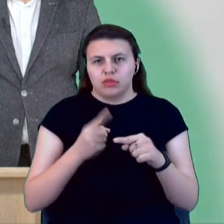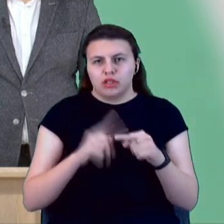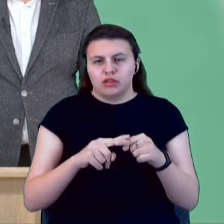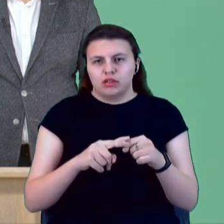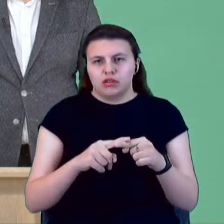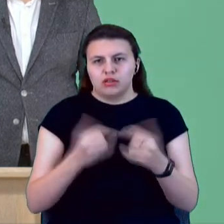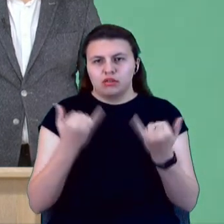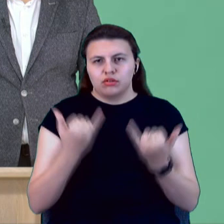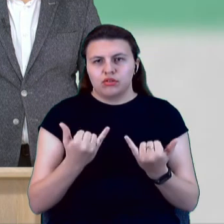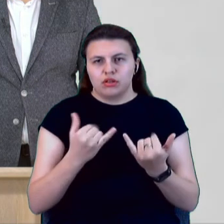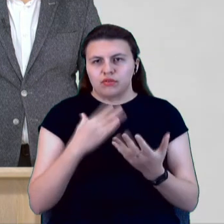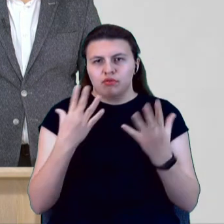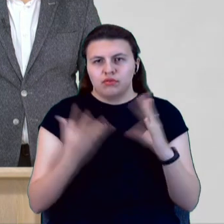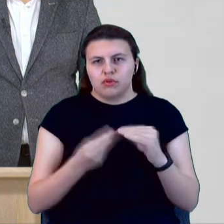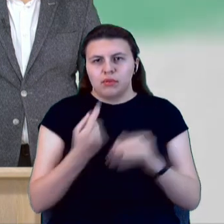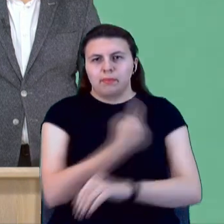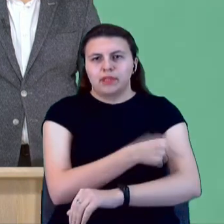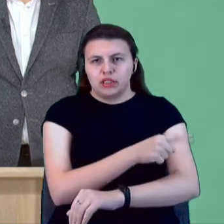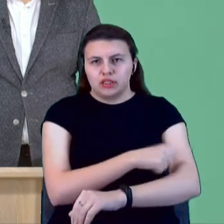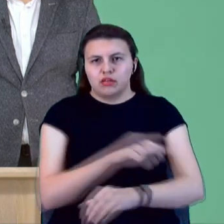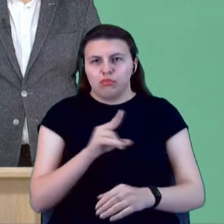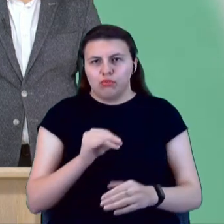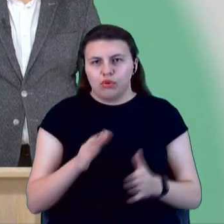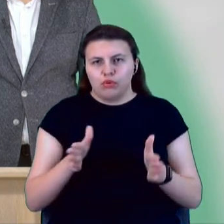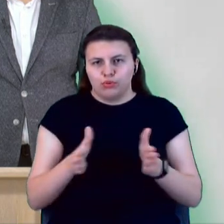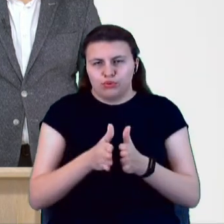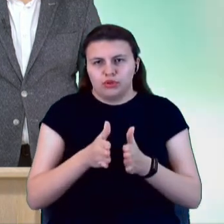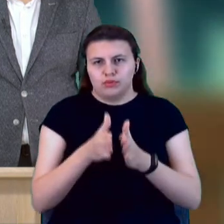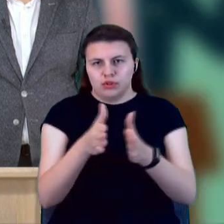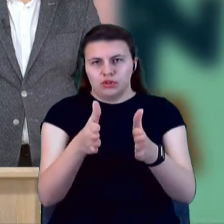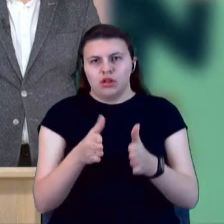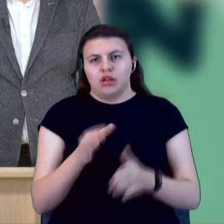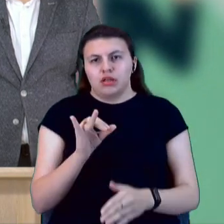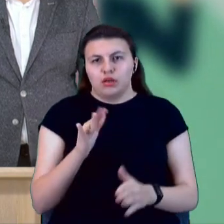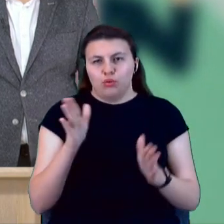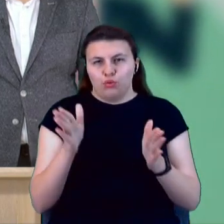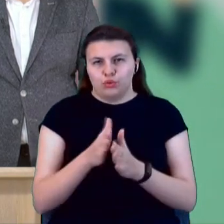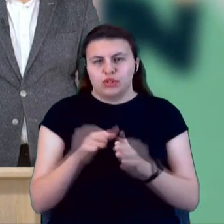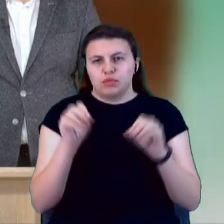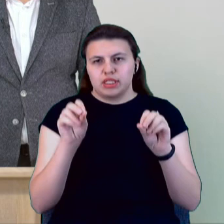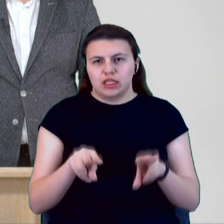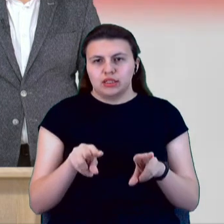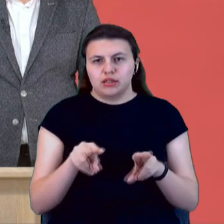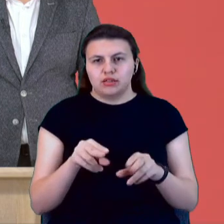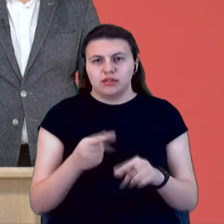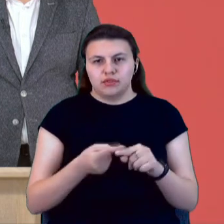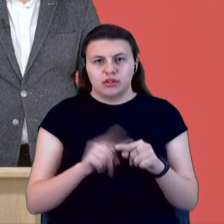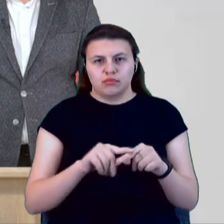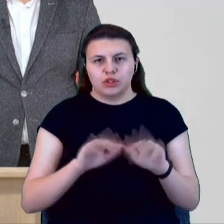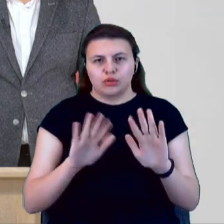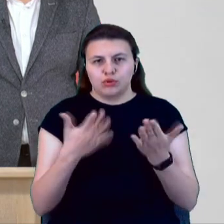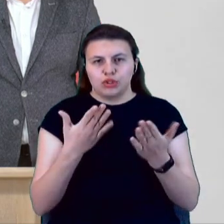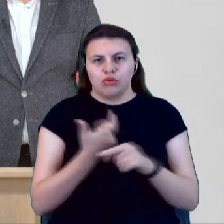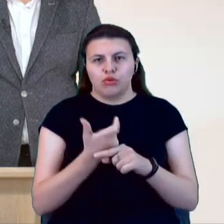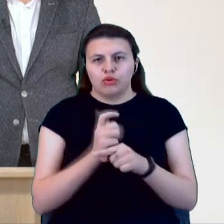в принципе, медицина идет по пути узкой специализации. И, наверное, вот узкая специализация в данном случае очень будет